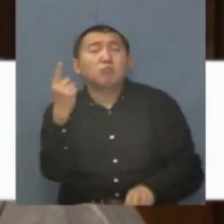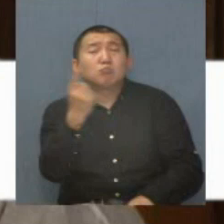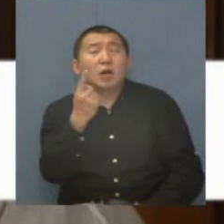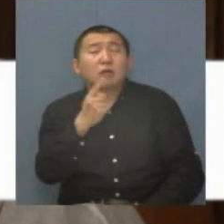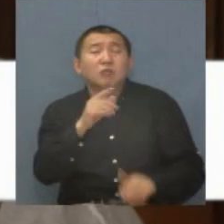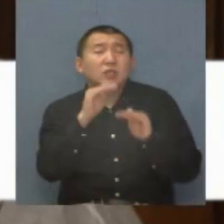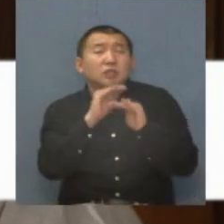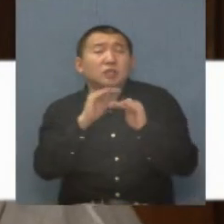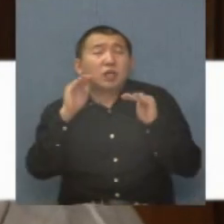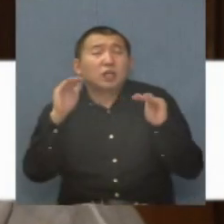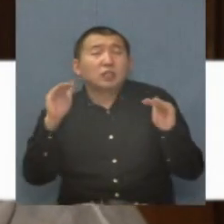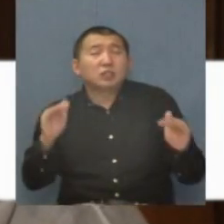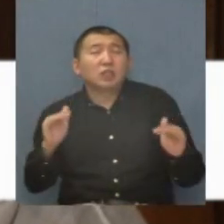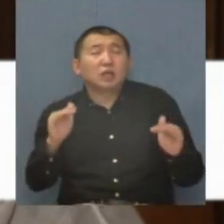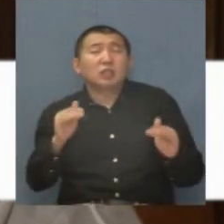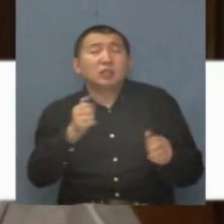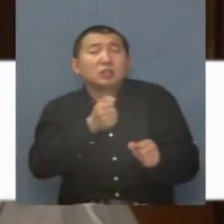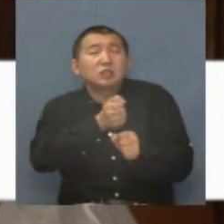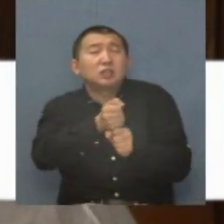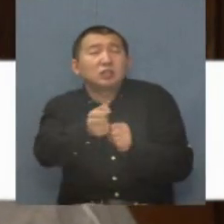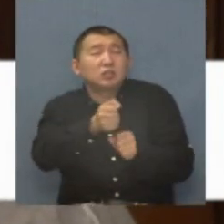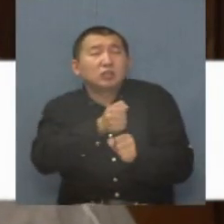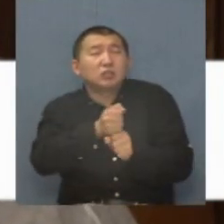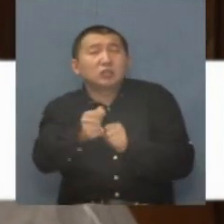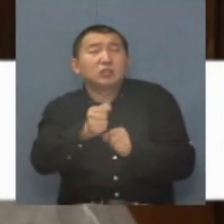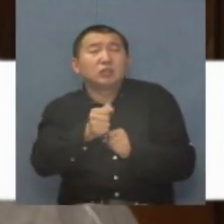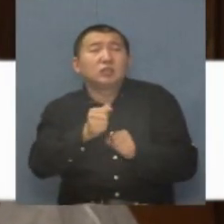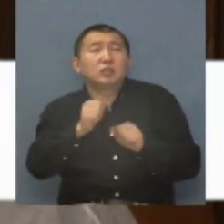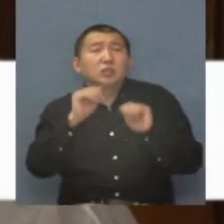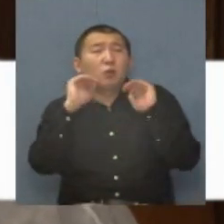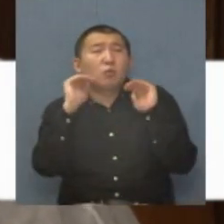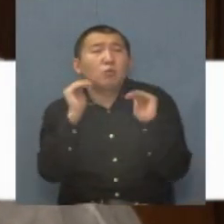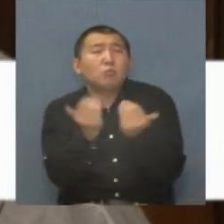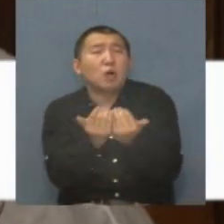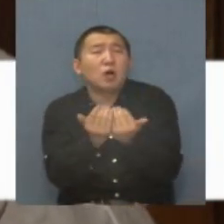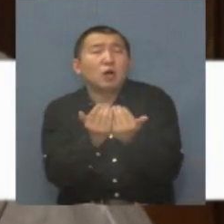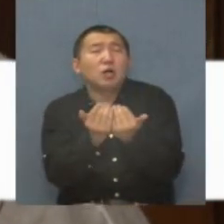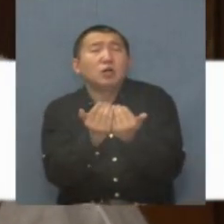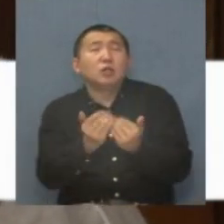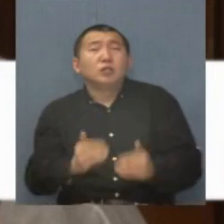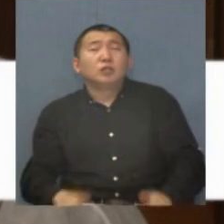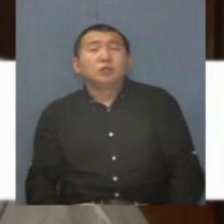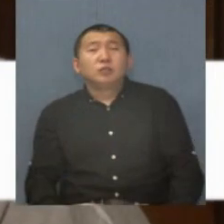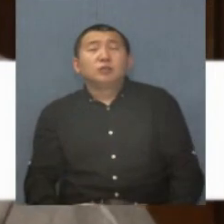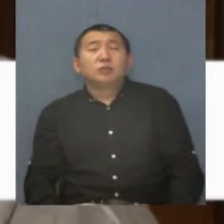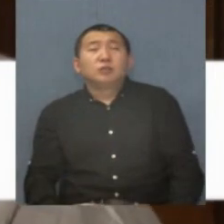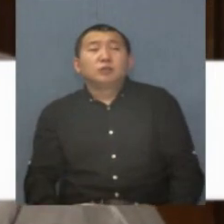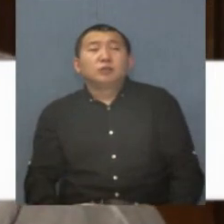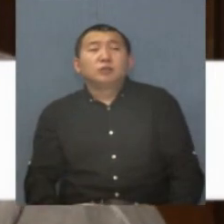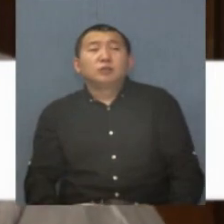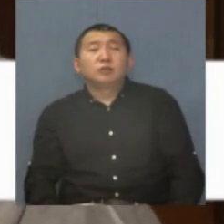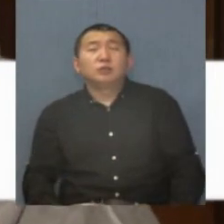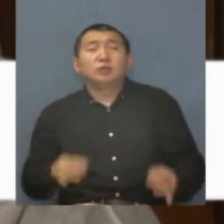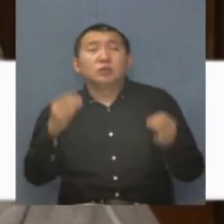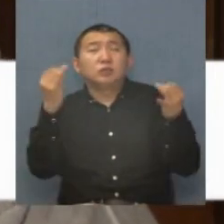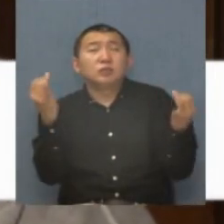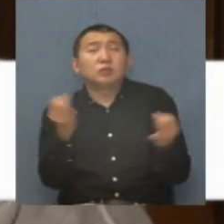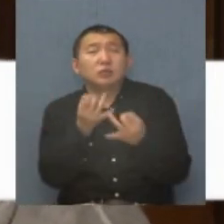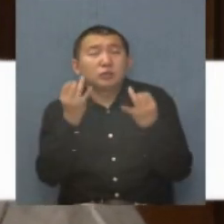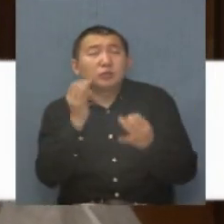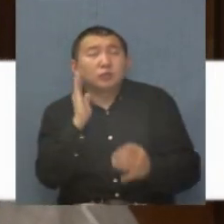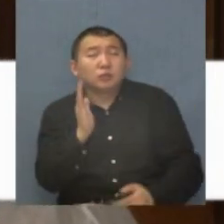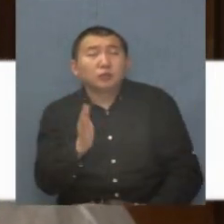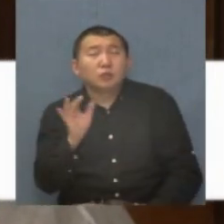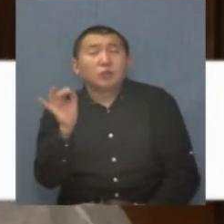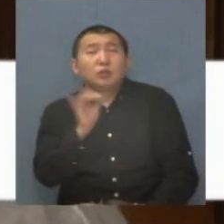балаларға қатысты зорлықтың алдын алу жұмыс бойынша соны талқылаймыз. Екінші ол уже